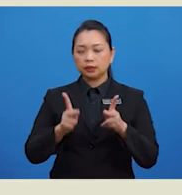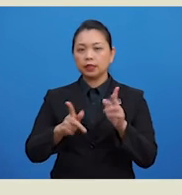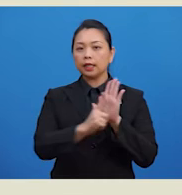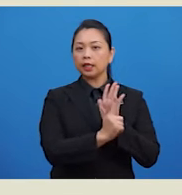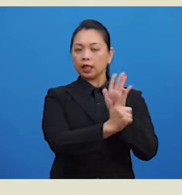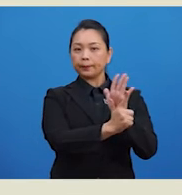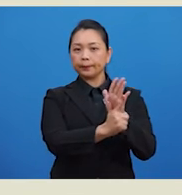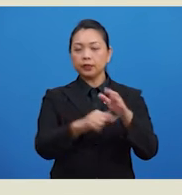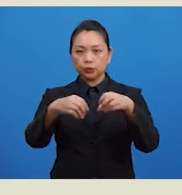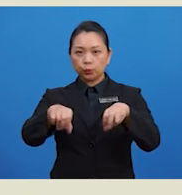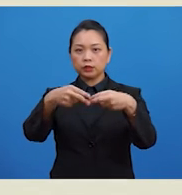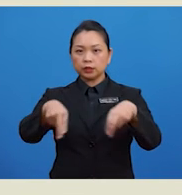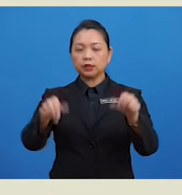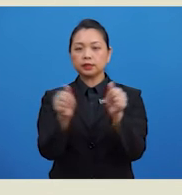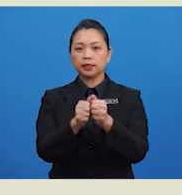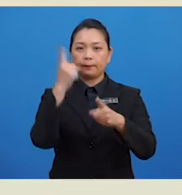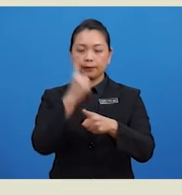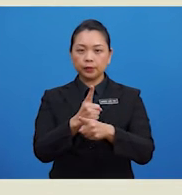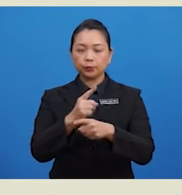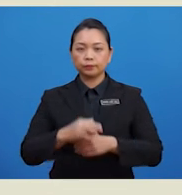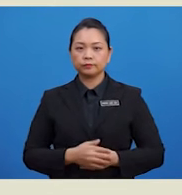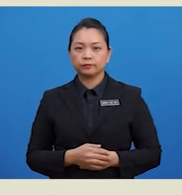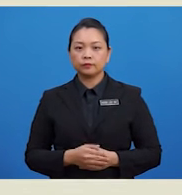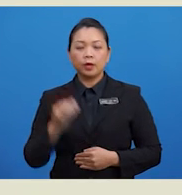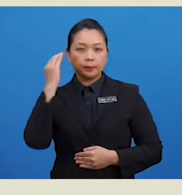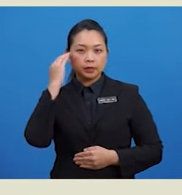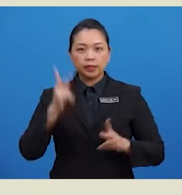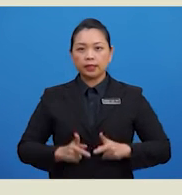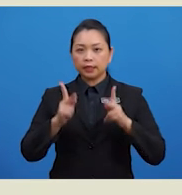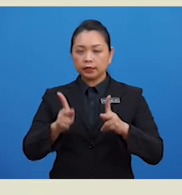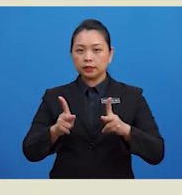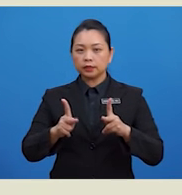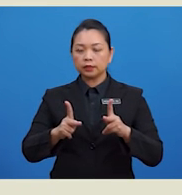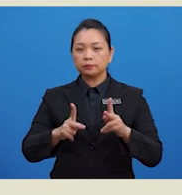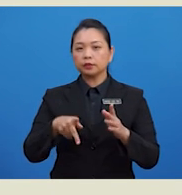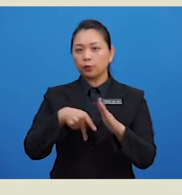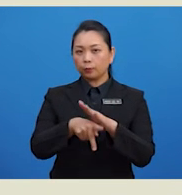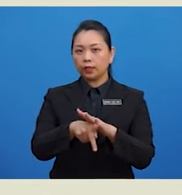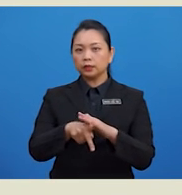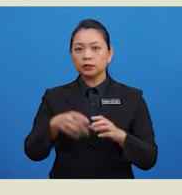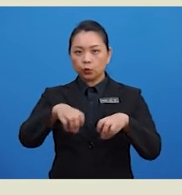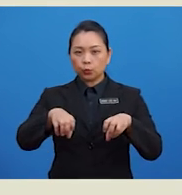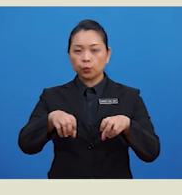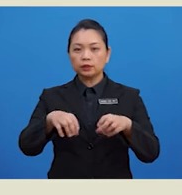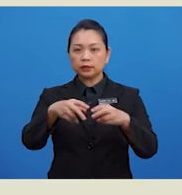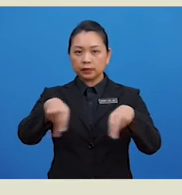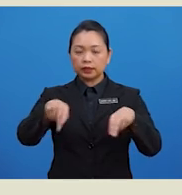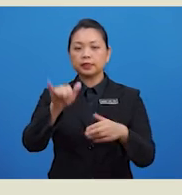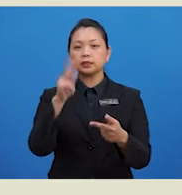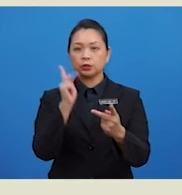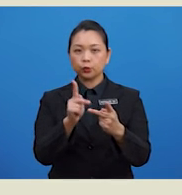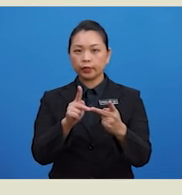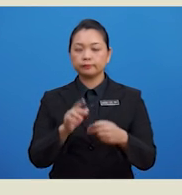kaedah melabel telur tetasan dengan betul, mengetahui kaedah nyahkuman telur tetasan yang